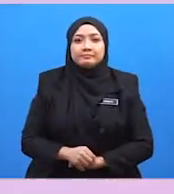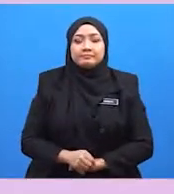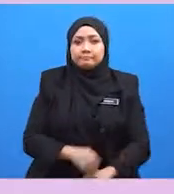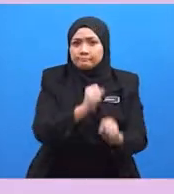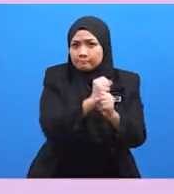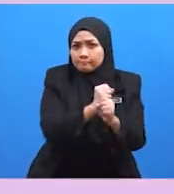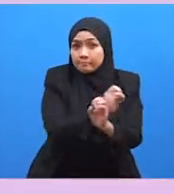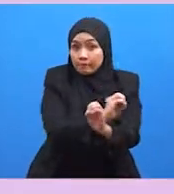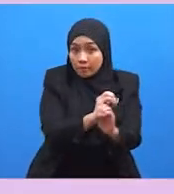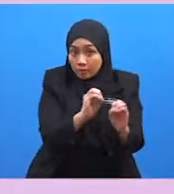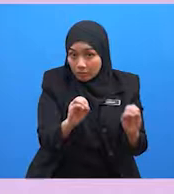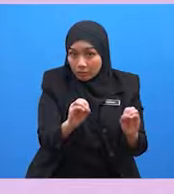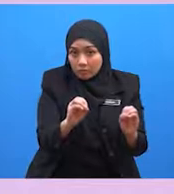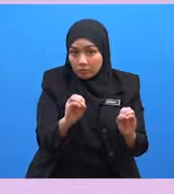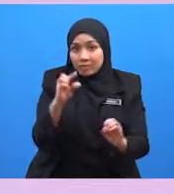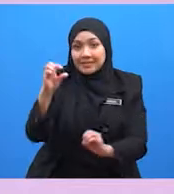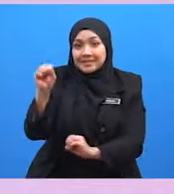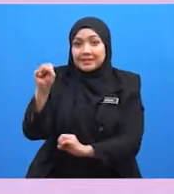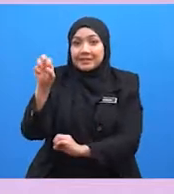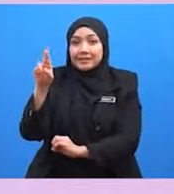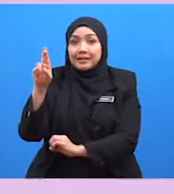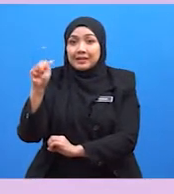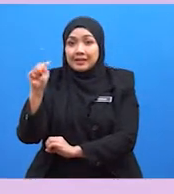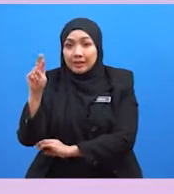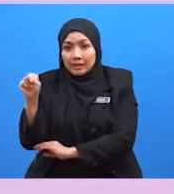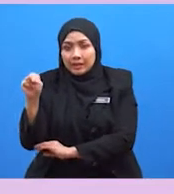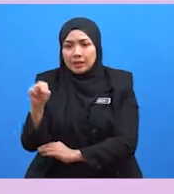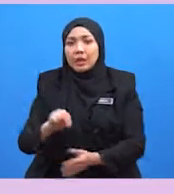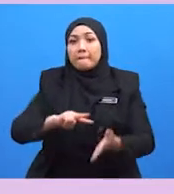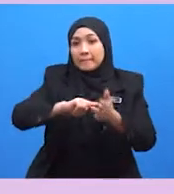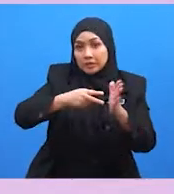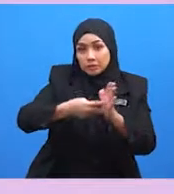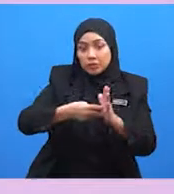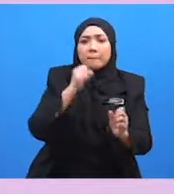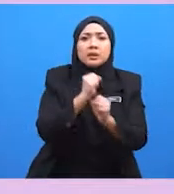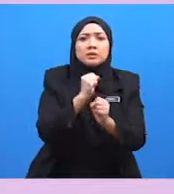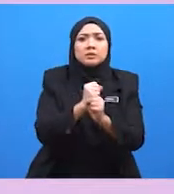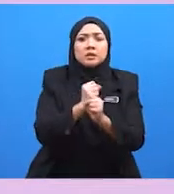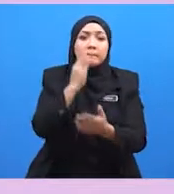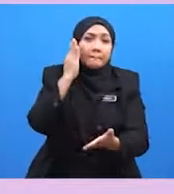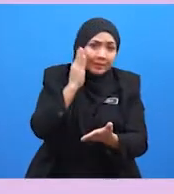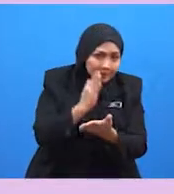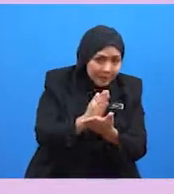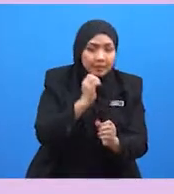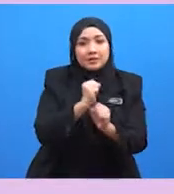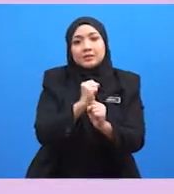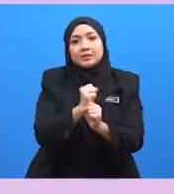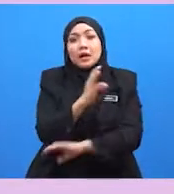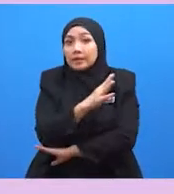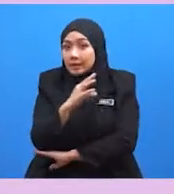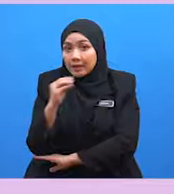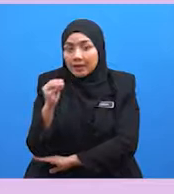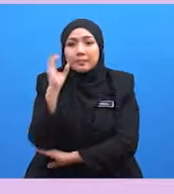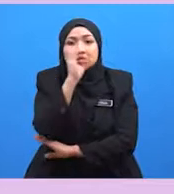Pengangguran geseran bermaksud apabila pekerja berhenti kerja dan